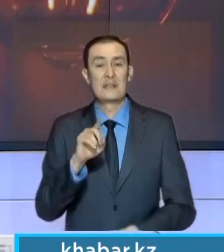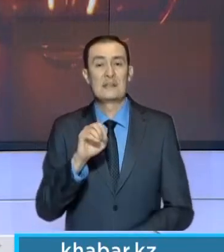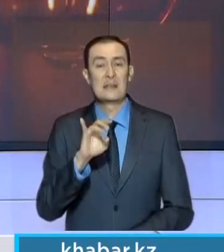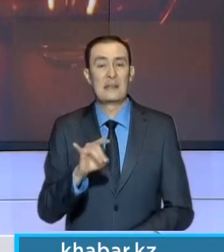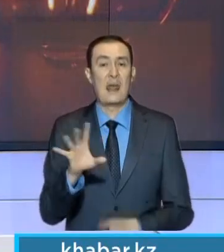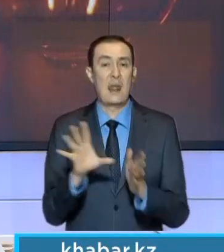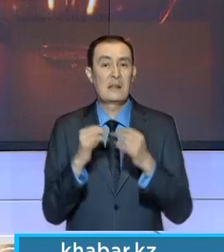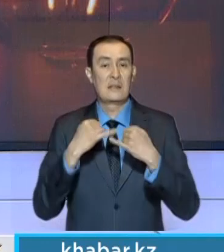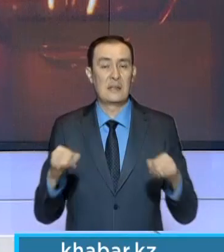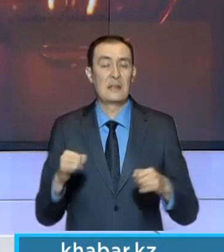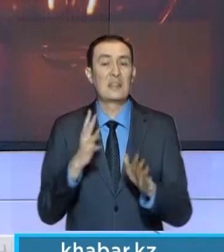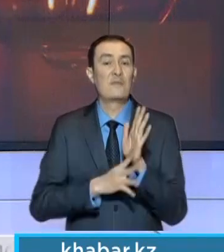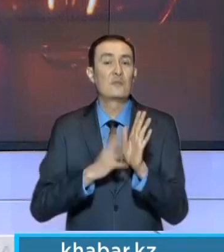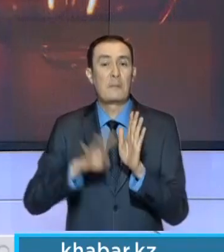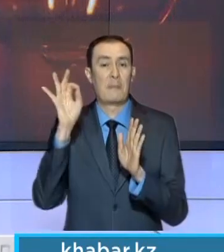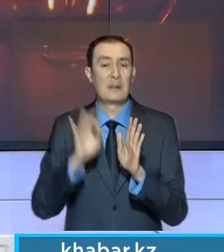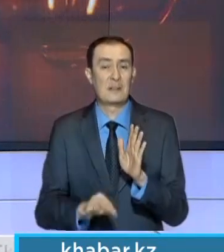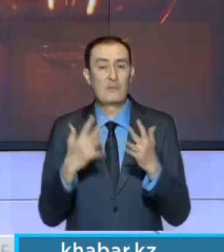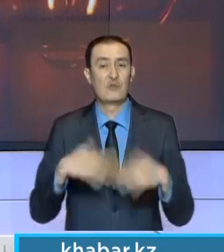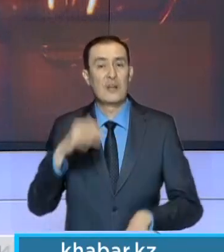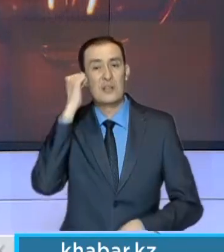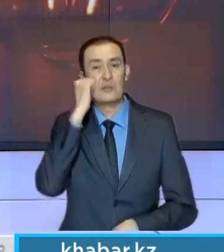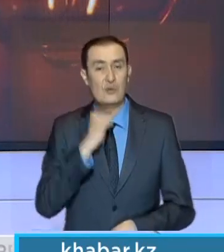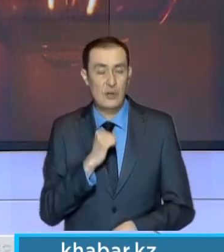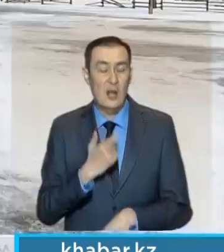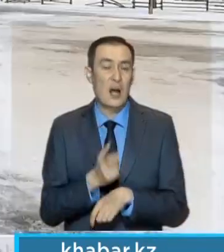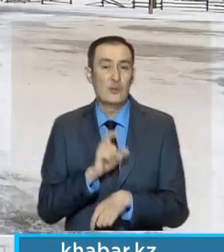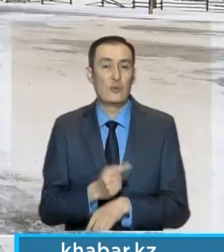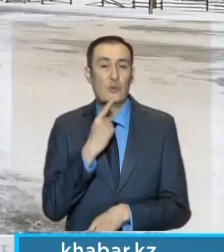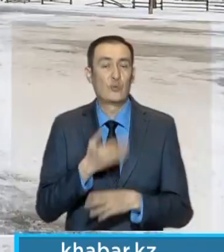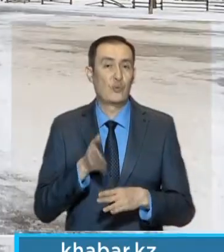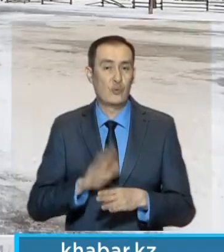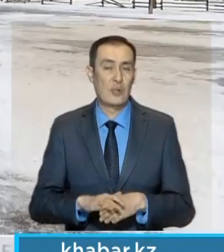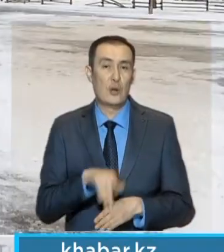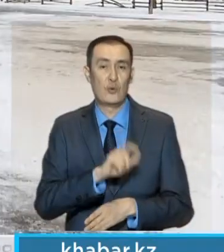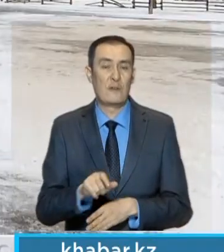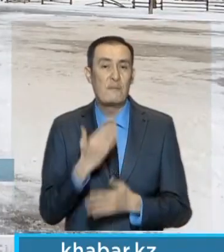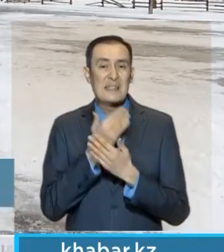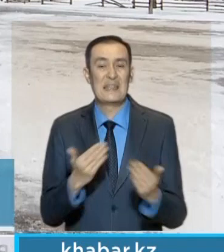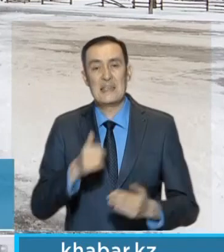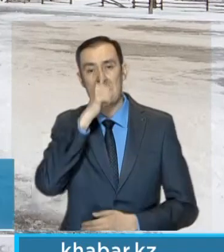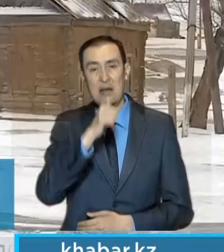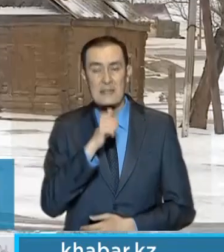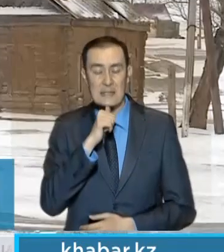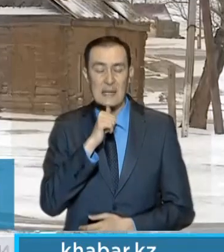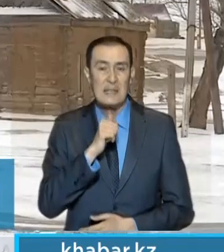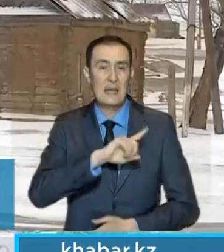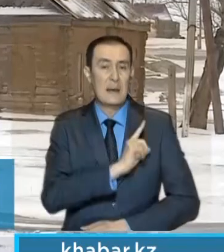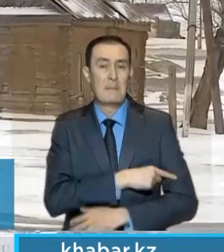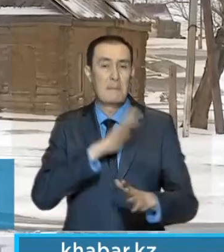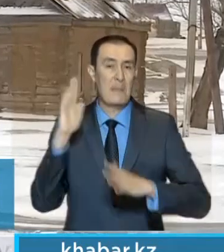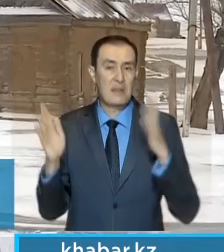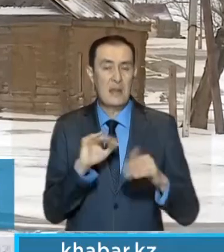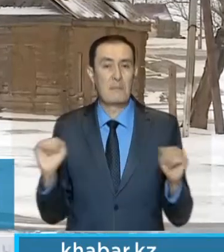электросети почти на 90% изношены особенно трудно приходится сельчанам последние месяцы изза мете и